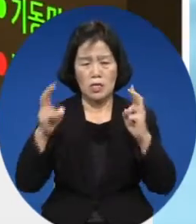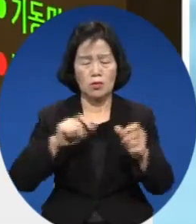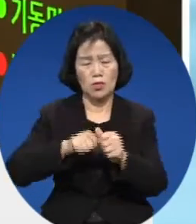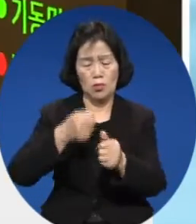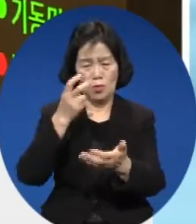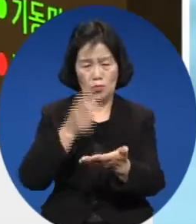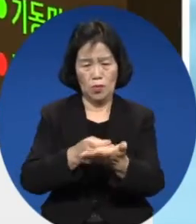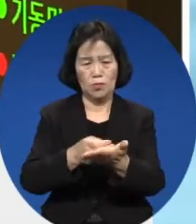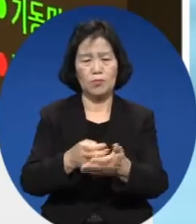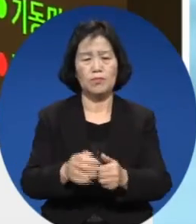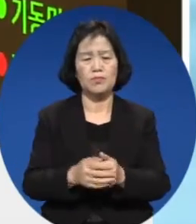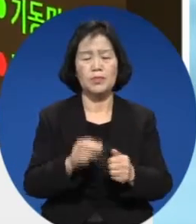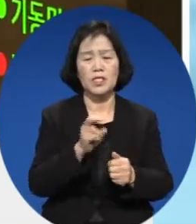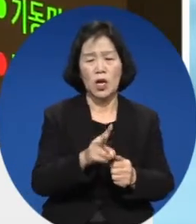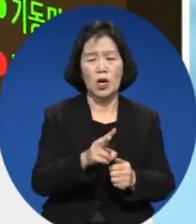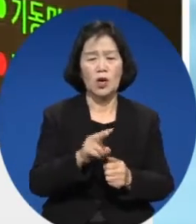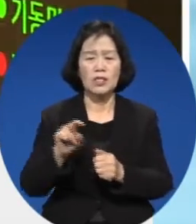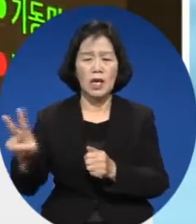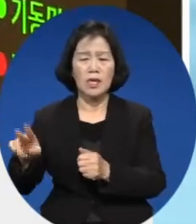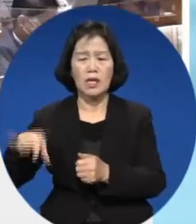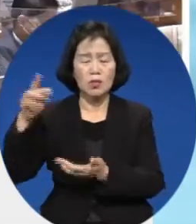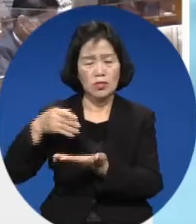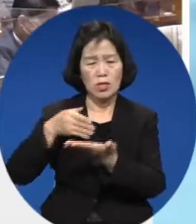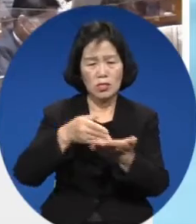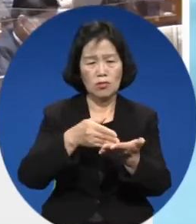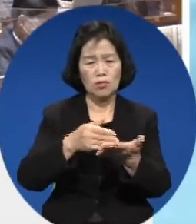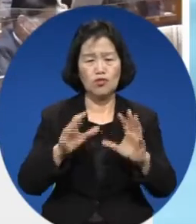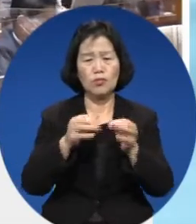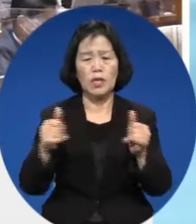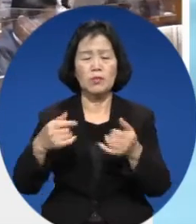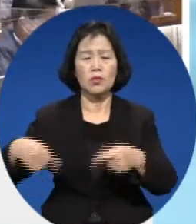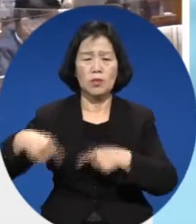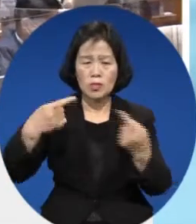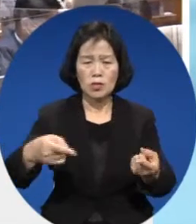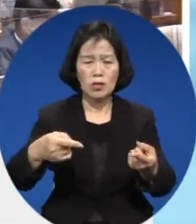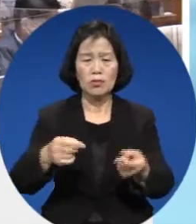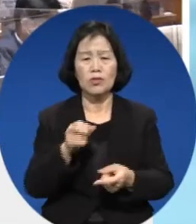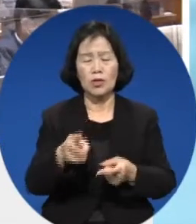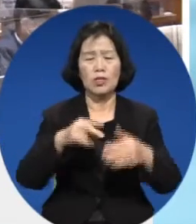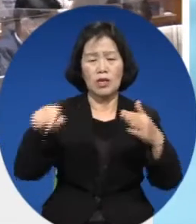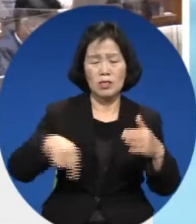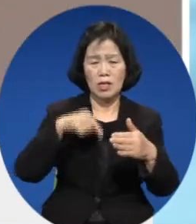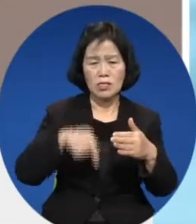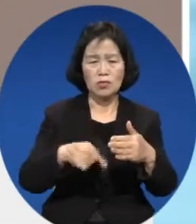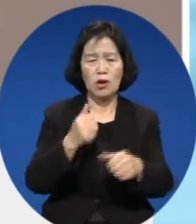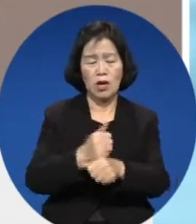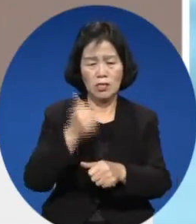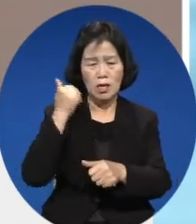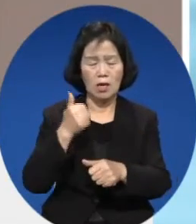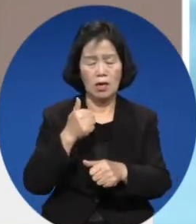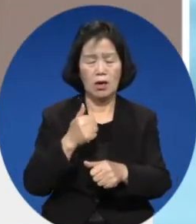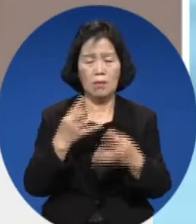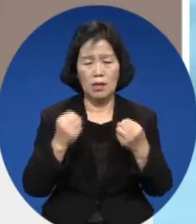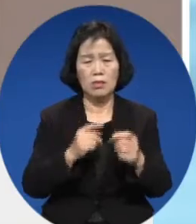중대재해기업처벌법 같은 경우 여당, 야당이 먼저 하자고만 했고 국민의힘도 찬성했고 네. 여당 내에서도 하자라는 의견이